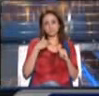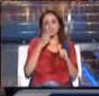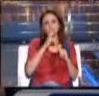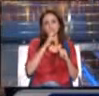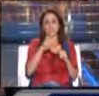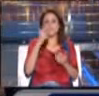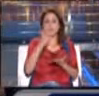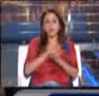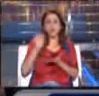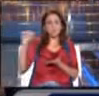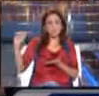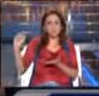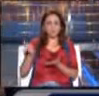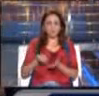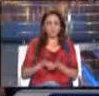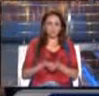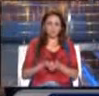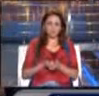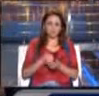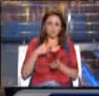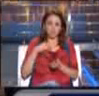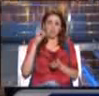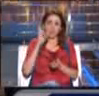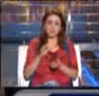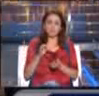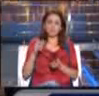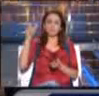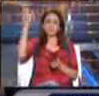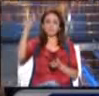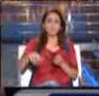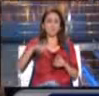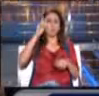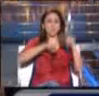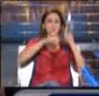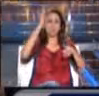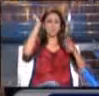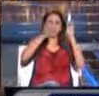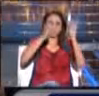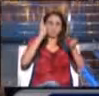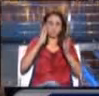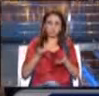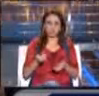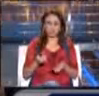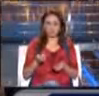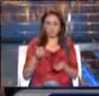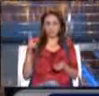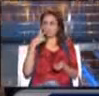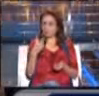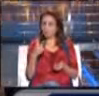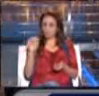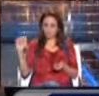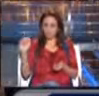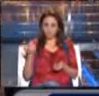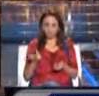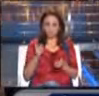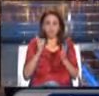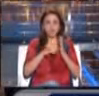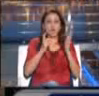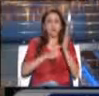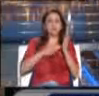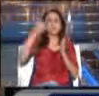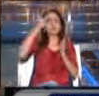ليهم حق وكده، يبقى احنا هنعطي لكل واحد ينزل يكسر يعمل يعمل، يبقى اولي حق ليه وجهه نظر. طب يعني احنا لو فعلنا القانون